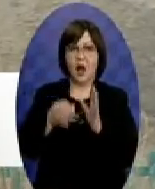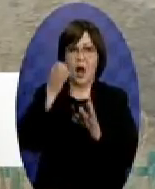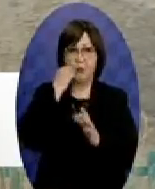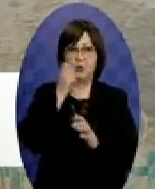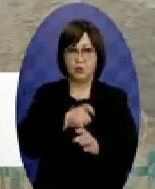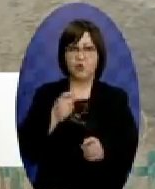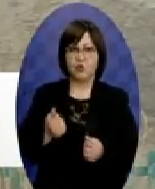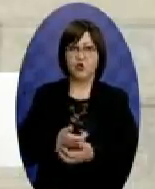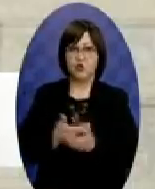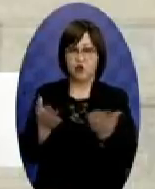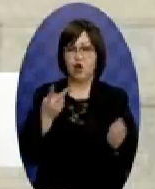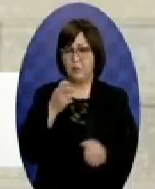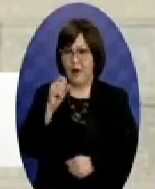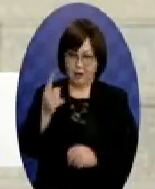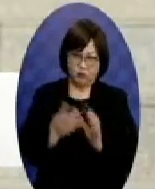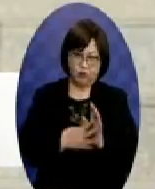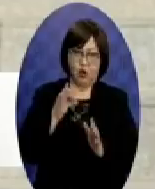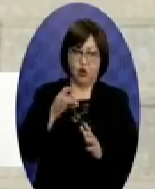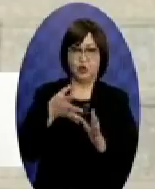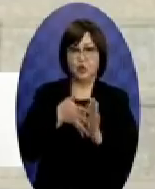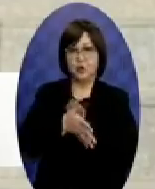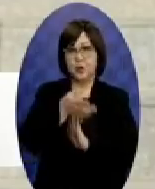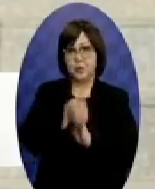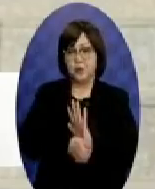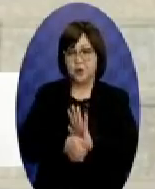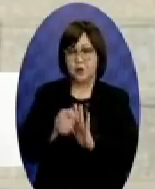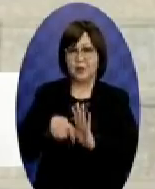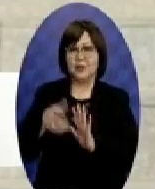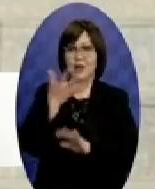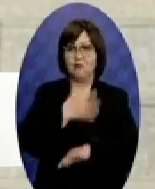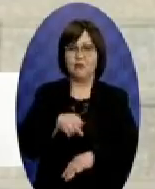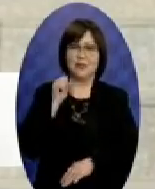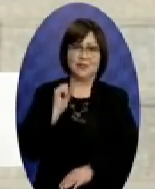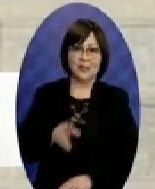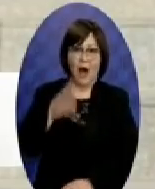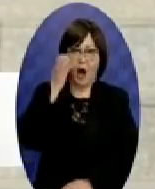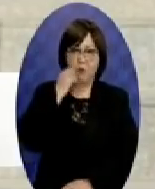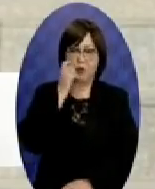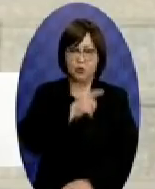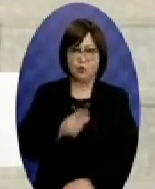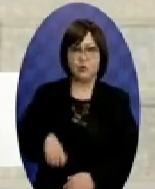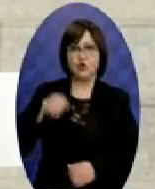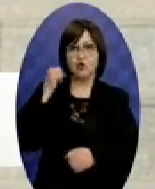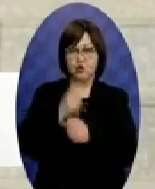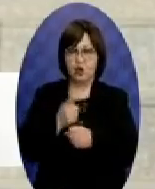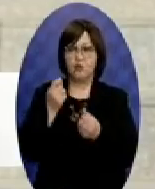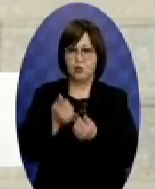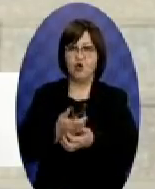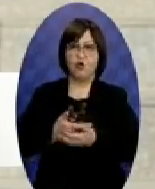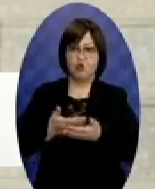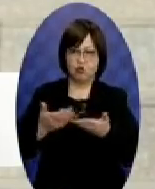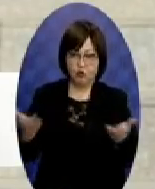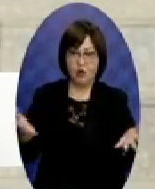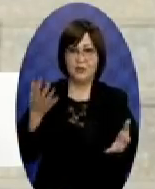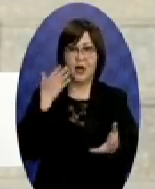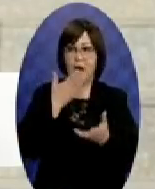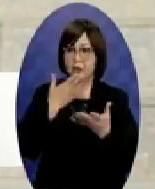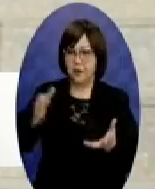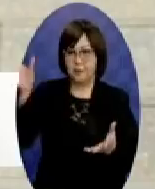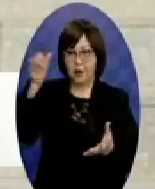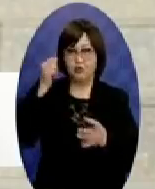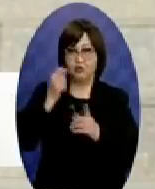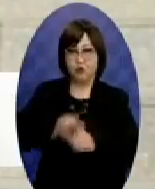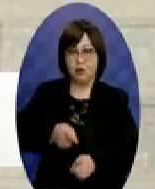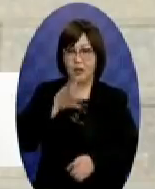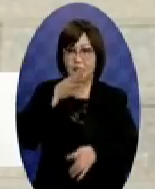байна. 2019 оны төсөвт за 500 гаруй сая төгрөгийг нийт ахмадуудад олгоно гэж төсөлж байгаа бөгөөд за сар шинийн баярт зориулсан насны